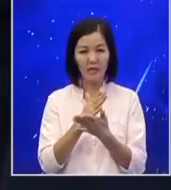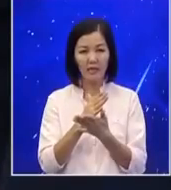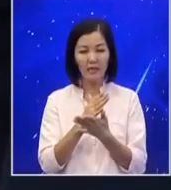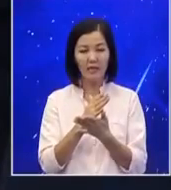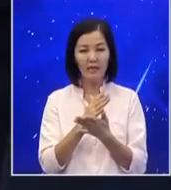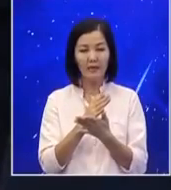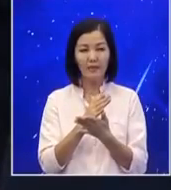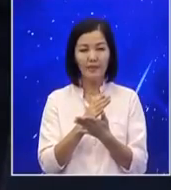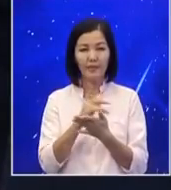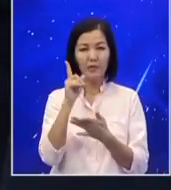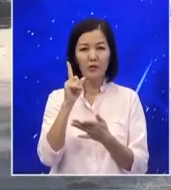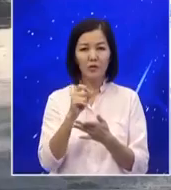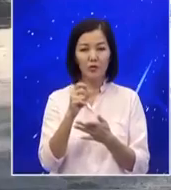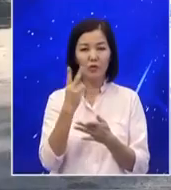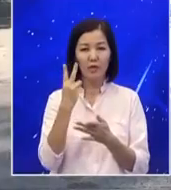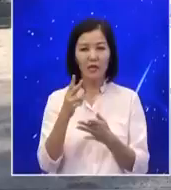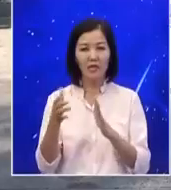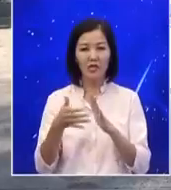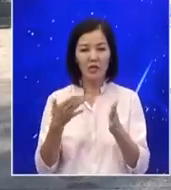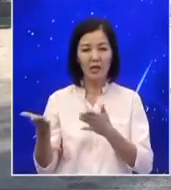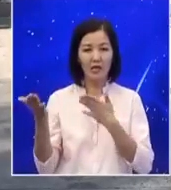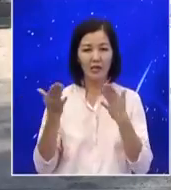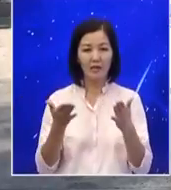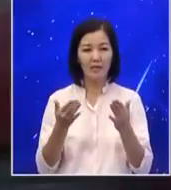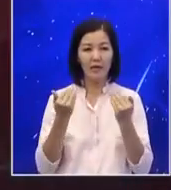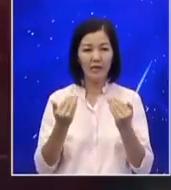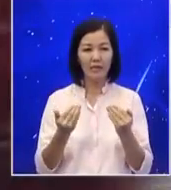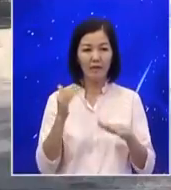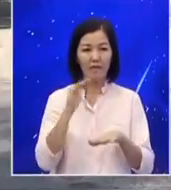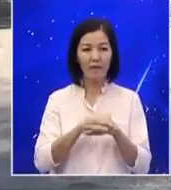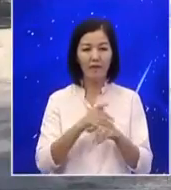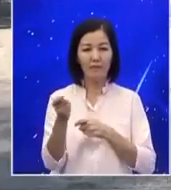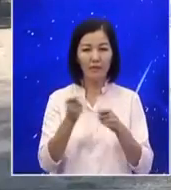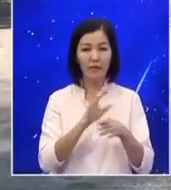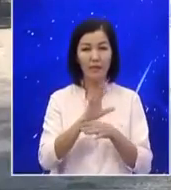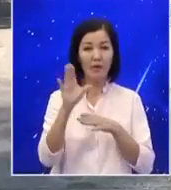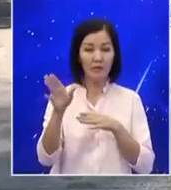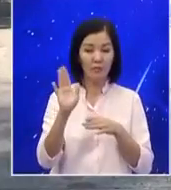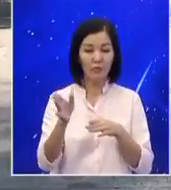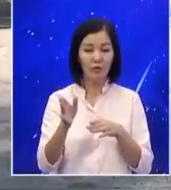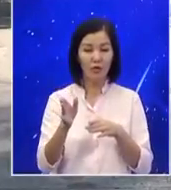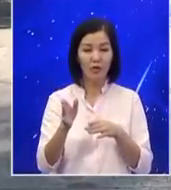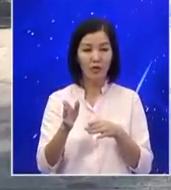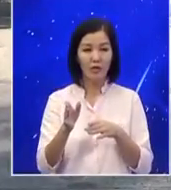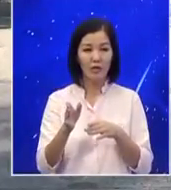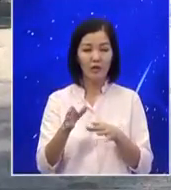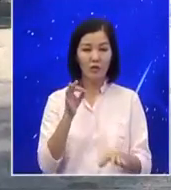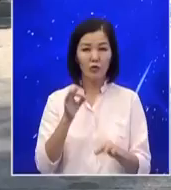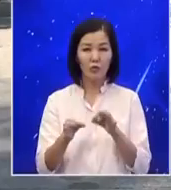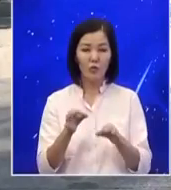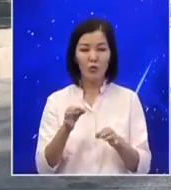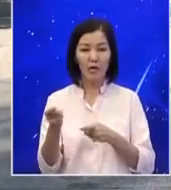бойынша 102 шақыртып. Олар бойынша енді материалдарды біздің басқармаға келуін күтіп отырмыз. Сол бойынша ары қарай